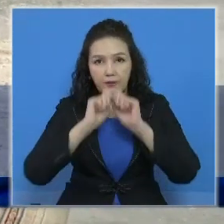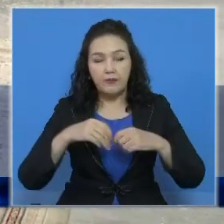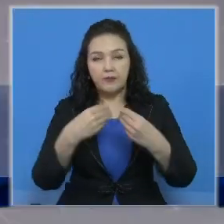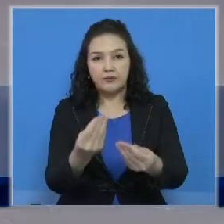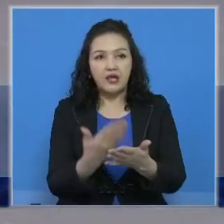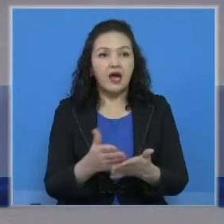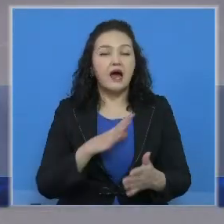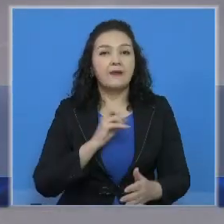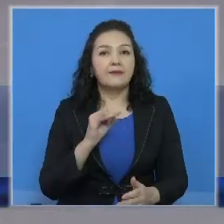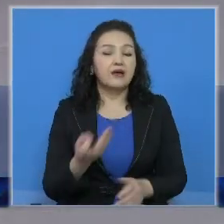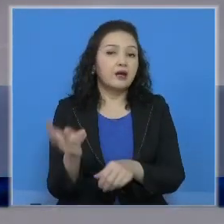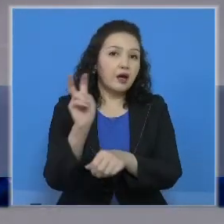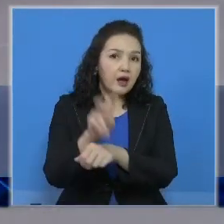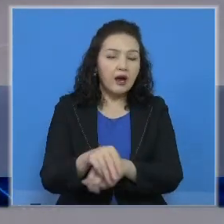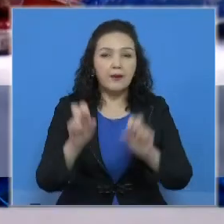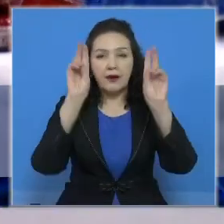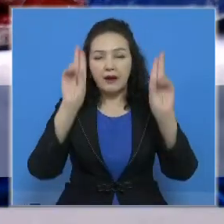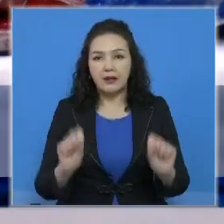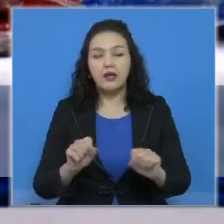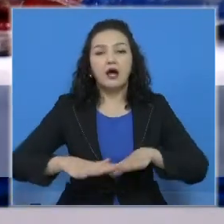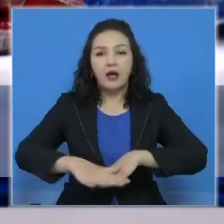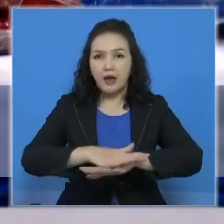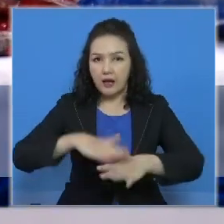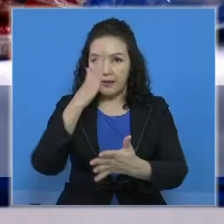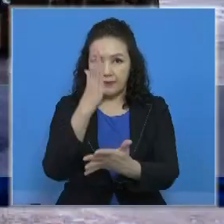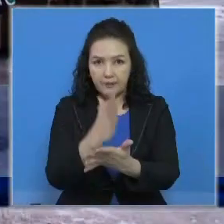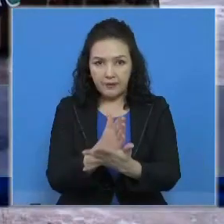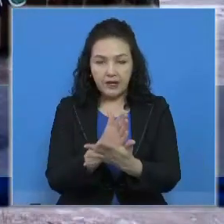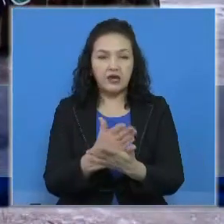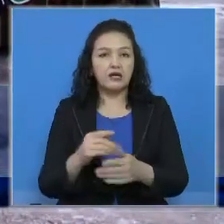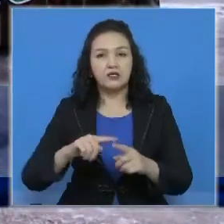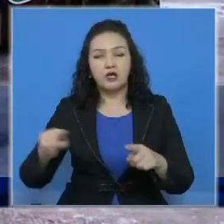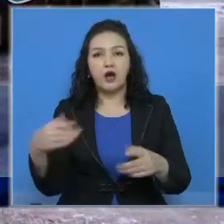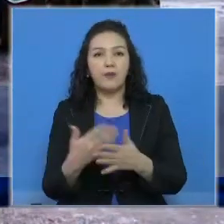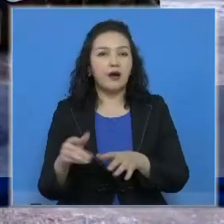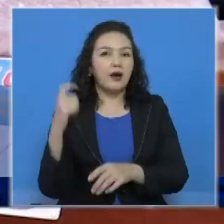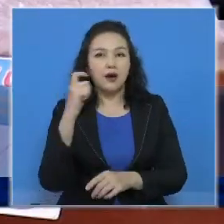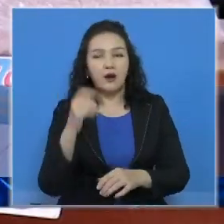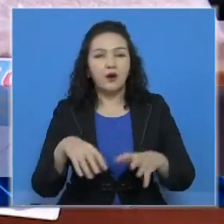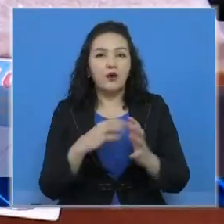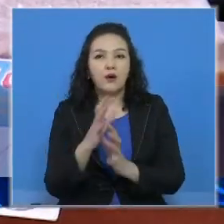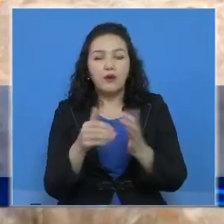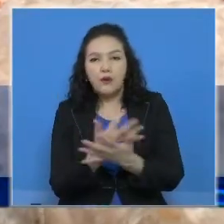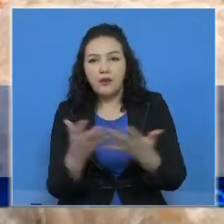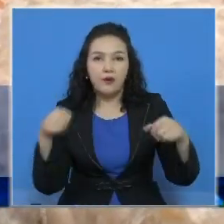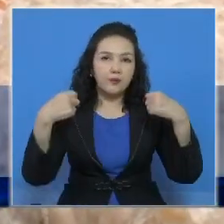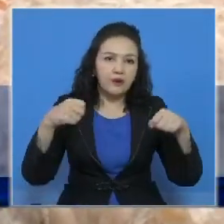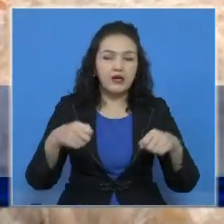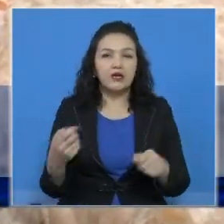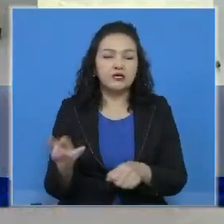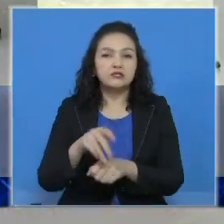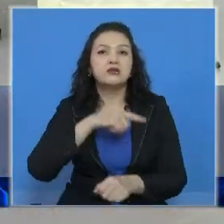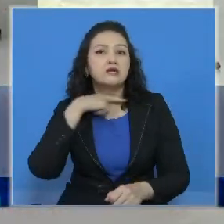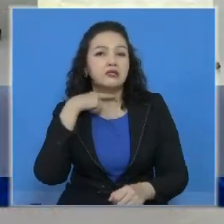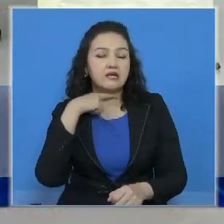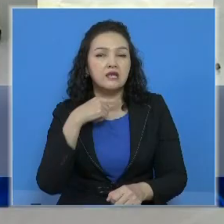Айта өтсек, мұнда келушілерге арналып жәрмеңке де ұйымдастырылды. Сыртта жергілікті шаруалар көкөніс саудаласа, іште ет,